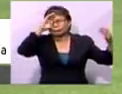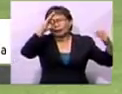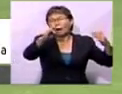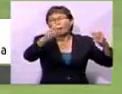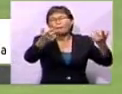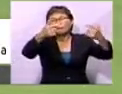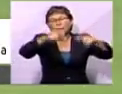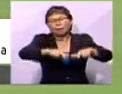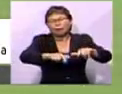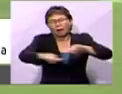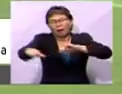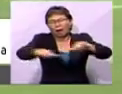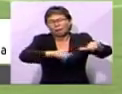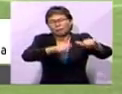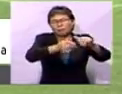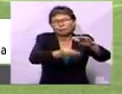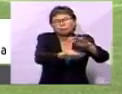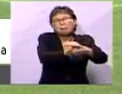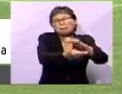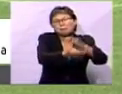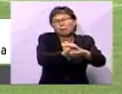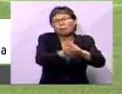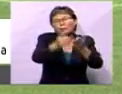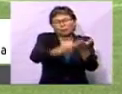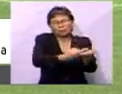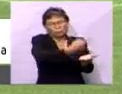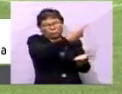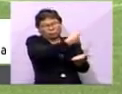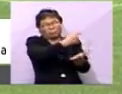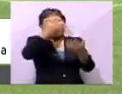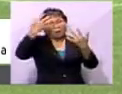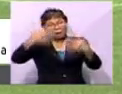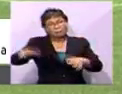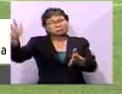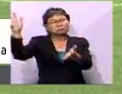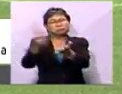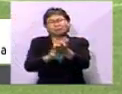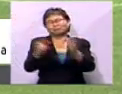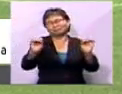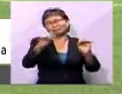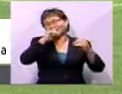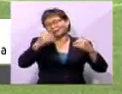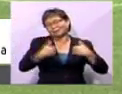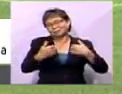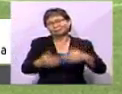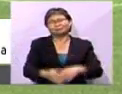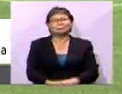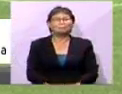kononnya berlakunya aktiviti mengatur perlawanan minggu lalu yang akhirnya disahkan tidak berlaku.